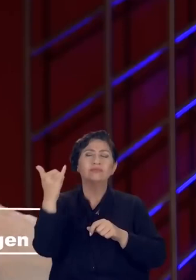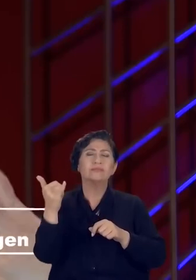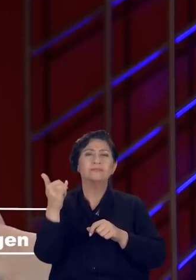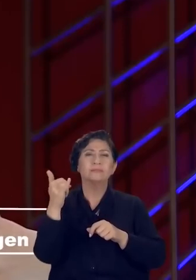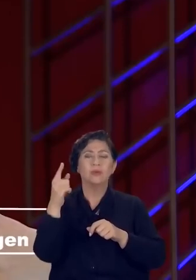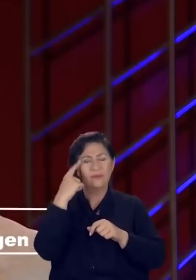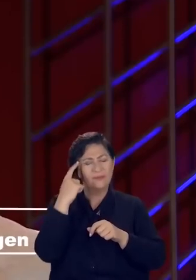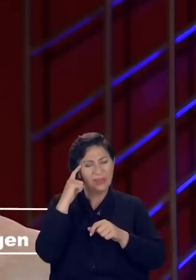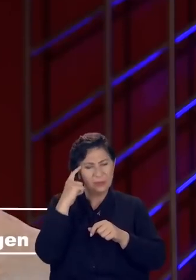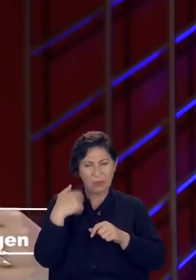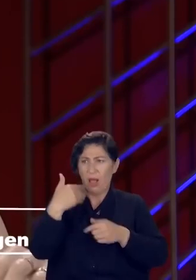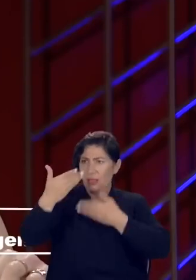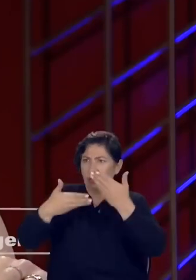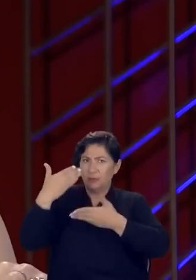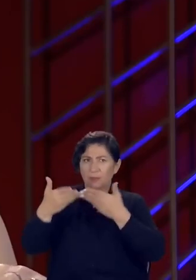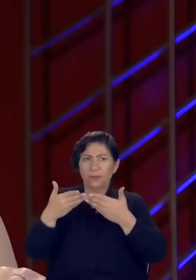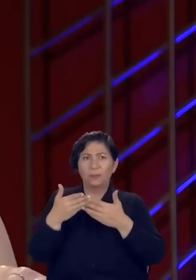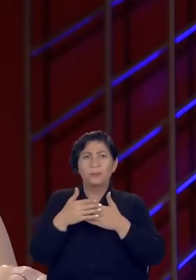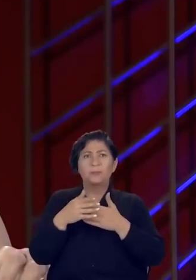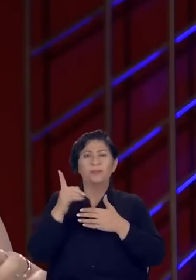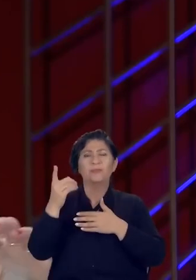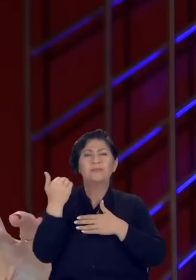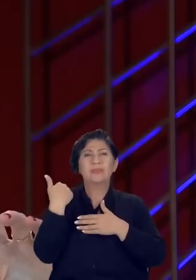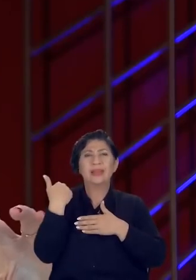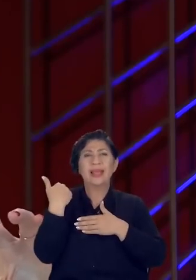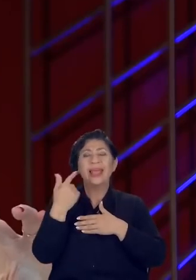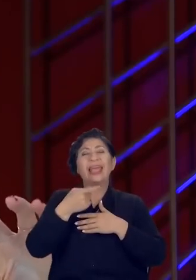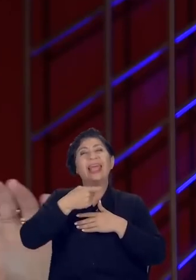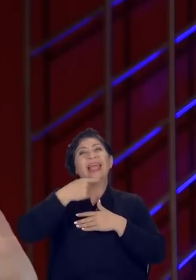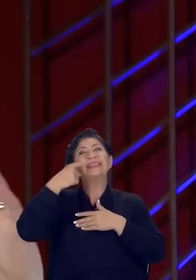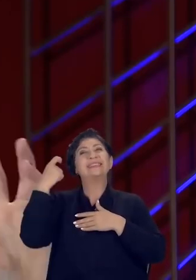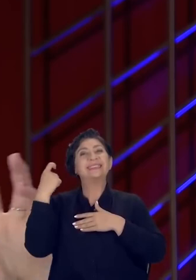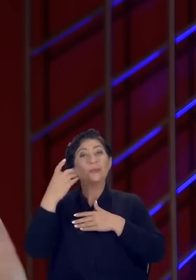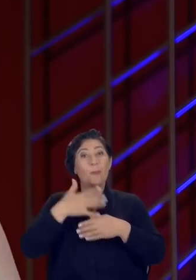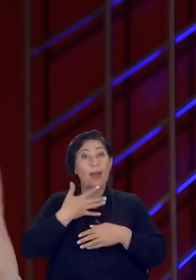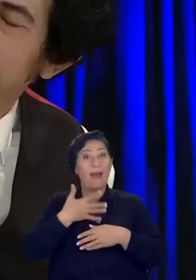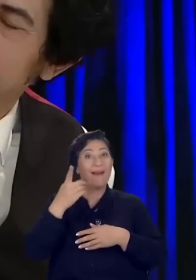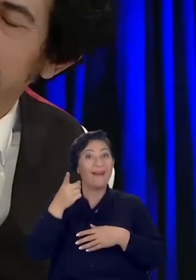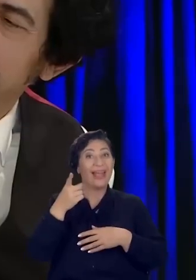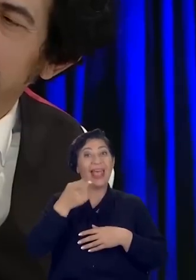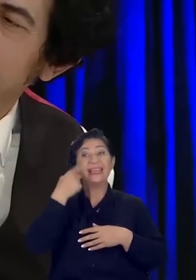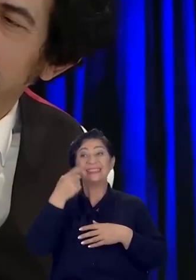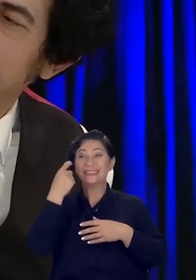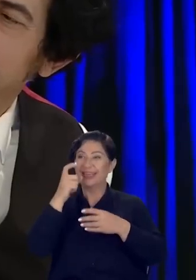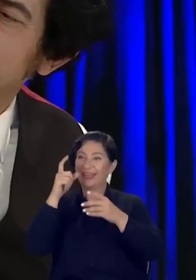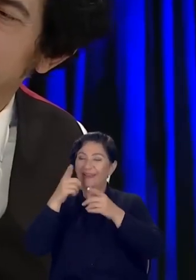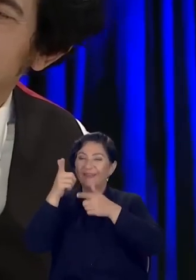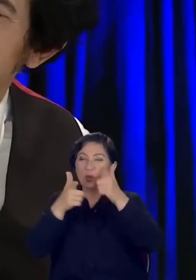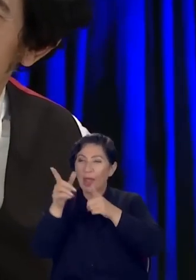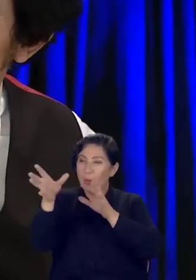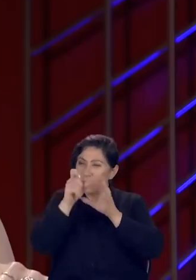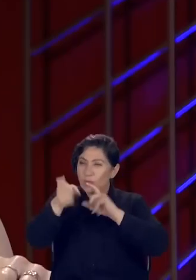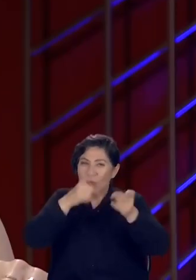ve bu fikrimden bahsettim. O da böyle nostaljiye meraklı, yani eski klipleri, eski görüntüleri bulmayı seviyor.